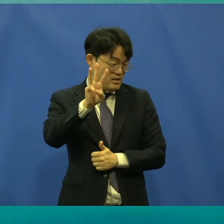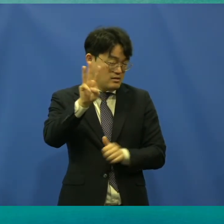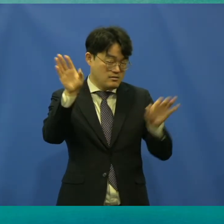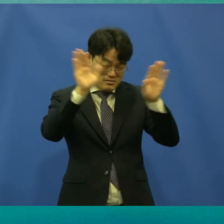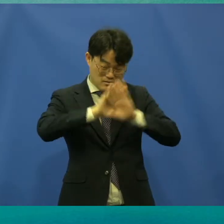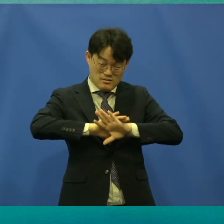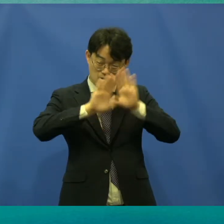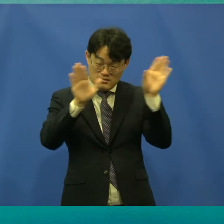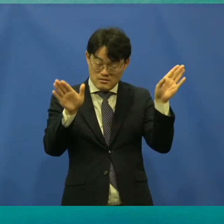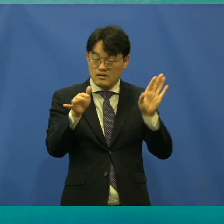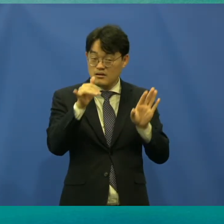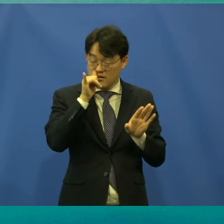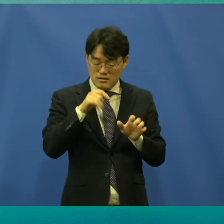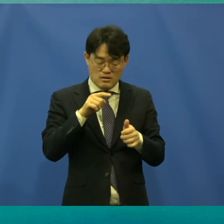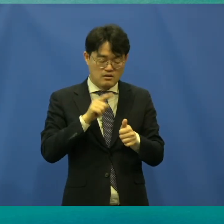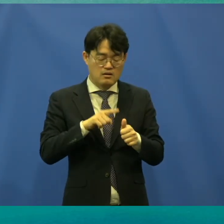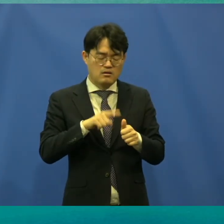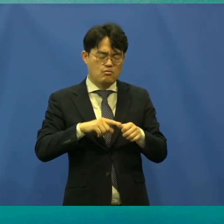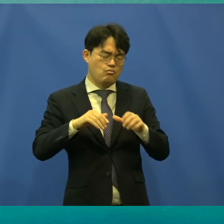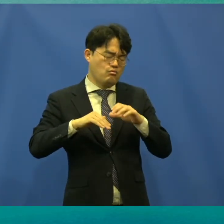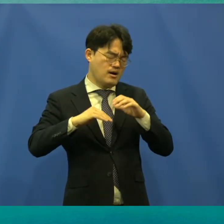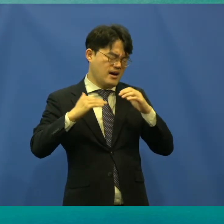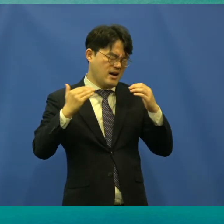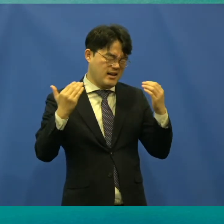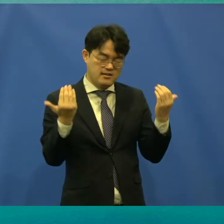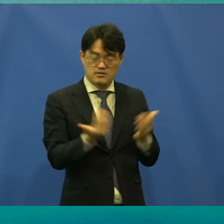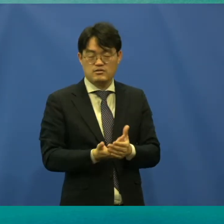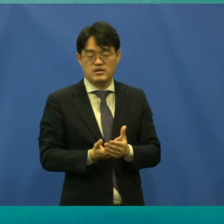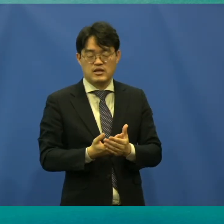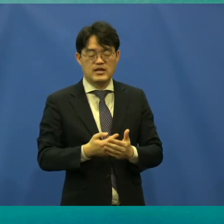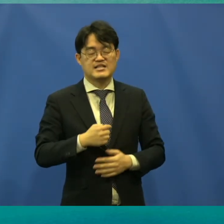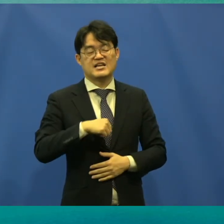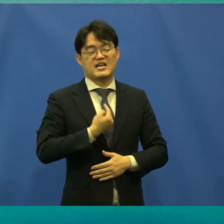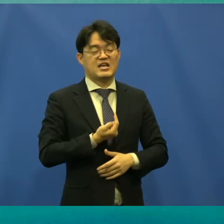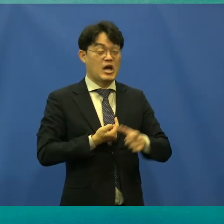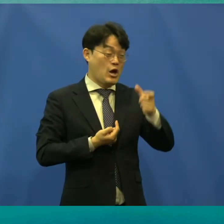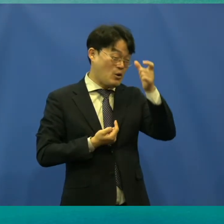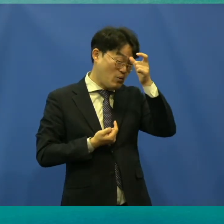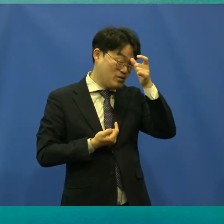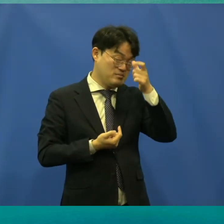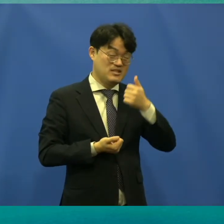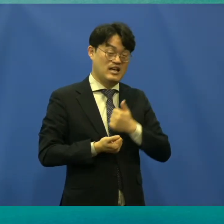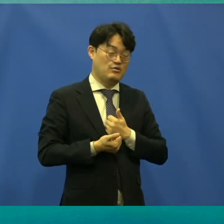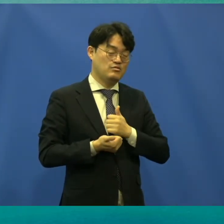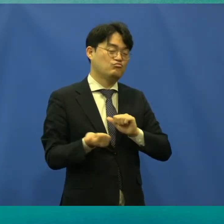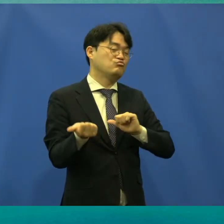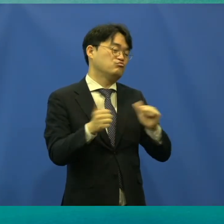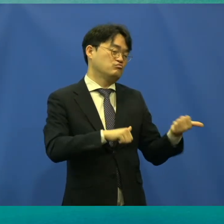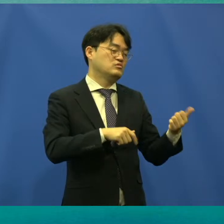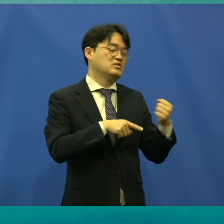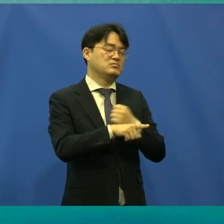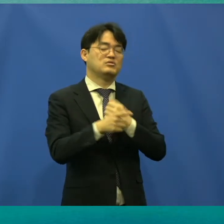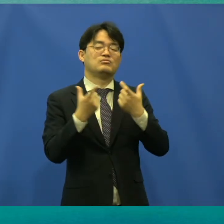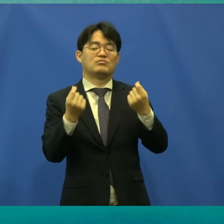건넌 사건은 죽음을 통과한 사건에 대한 상징성, 그는 깊음 속에 잠겼습니다.